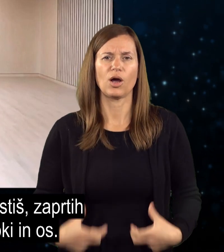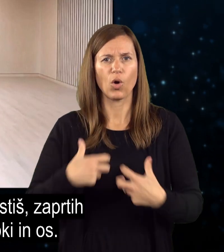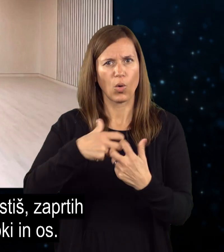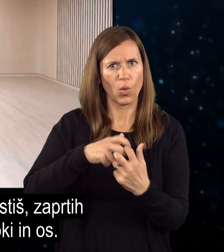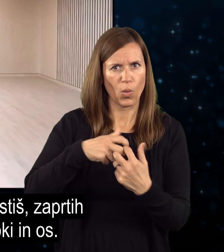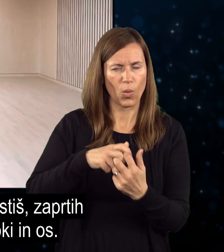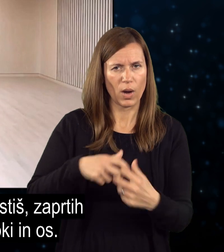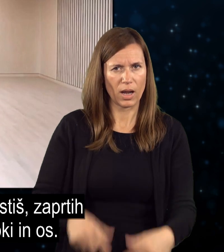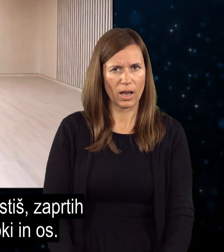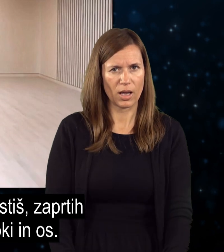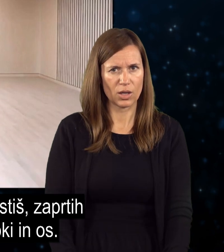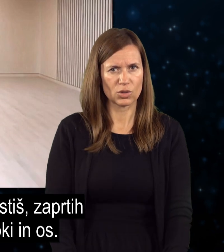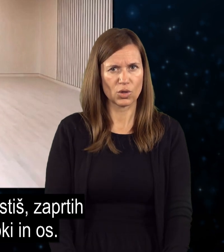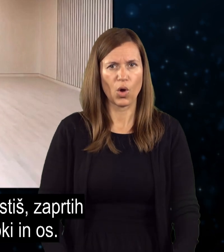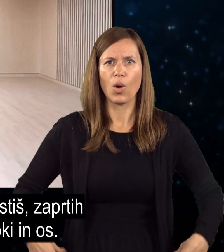kolena,